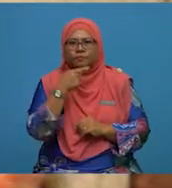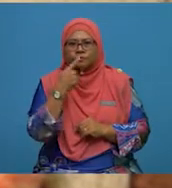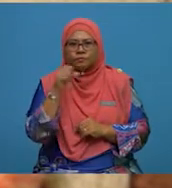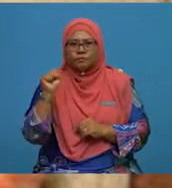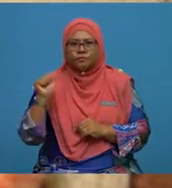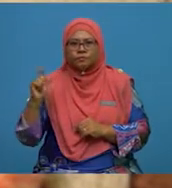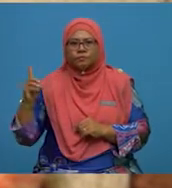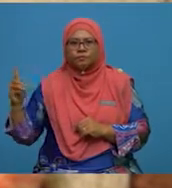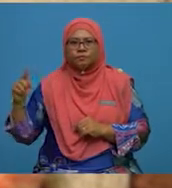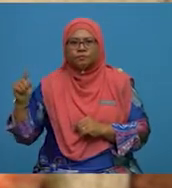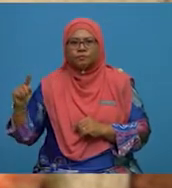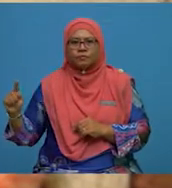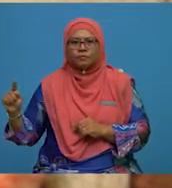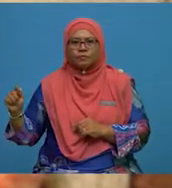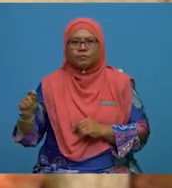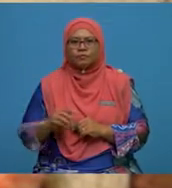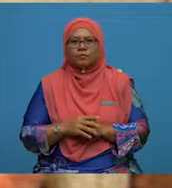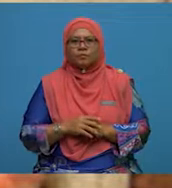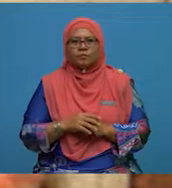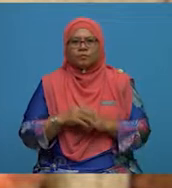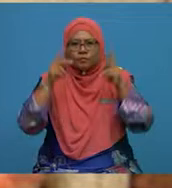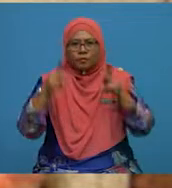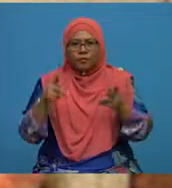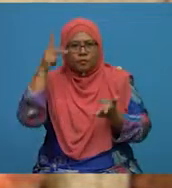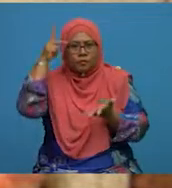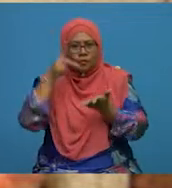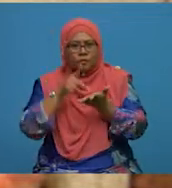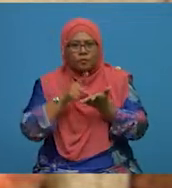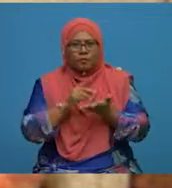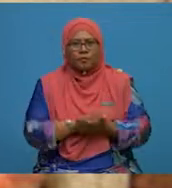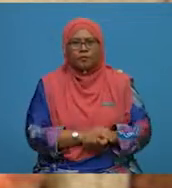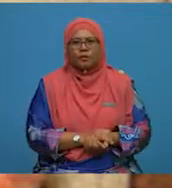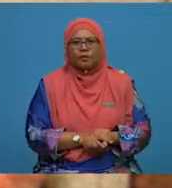Siapakah Sa'ad Zaghlul? Pelajar-pelajar kenal ke?